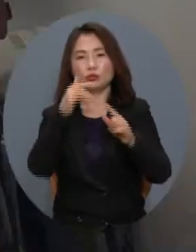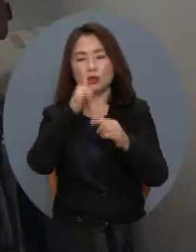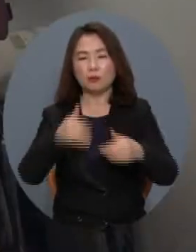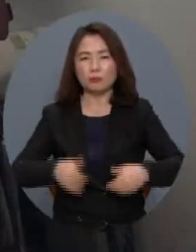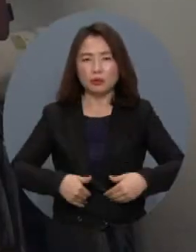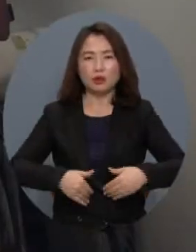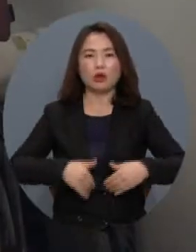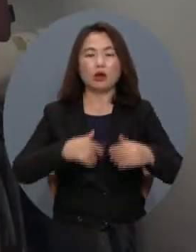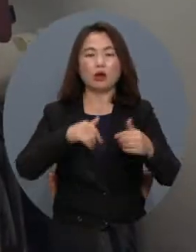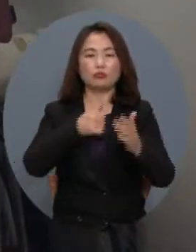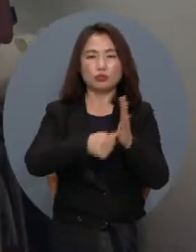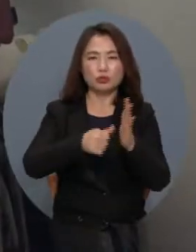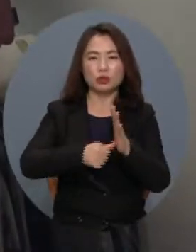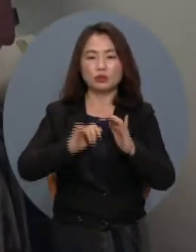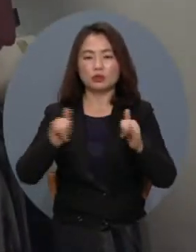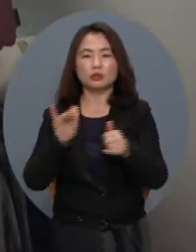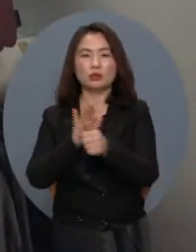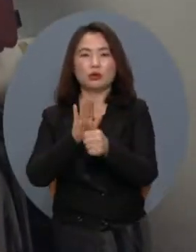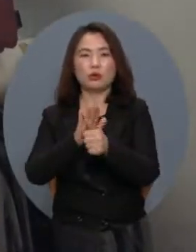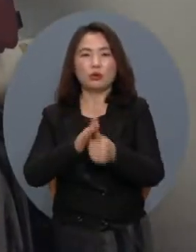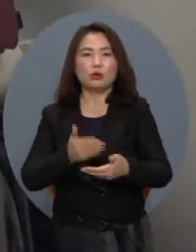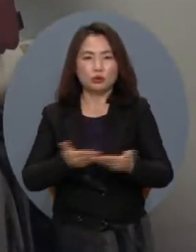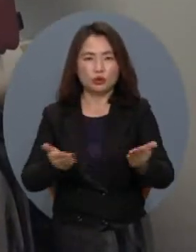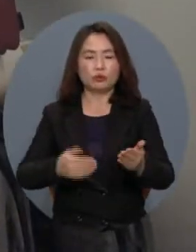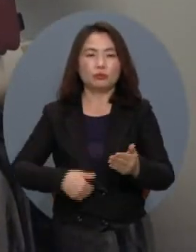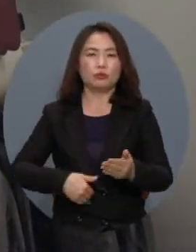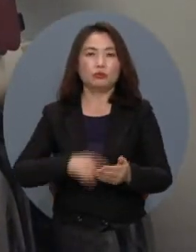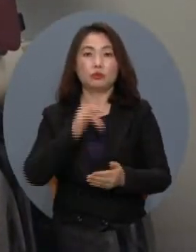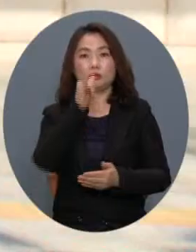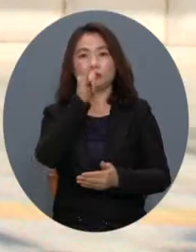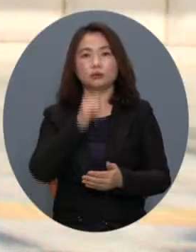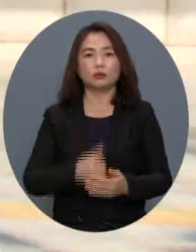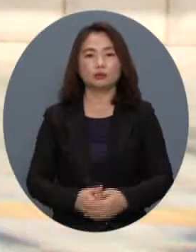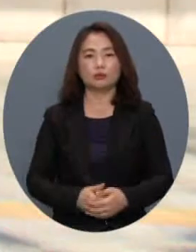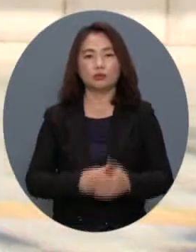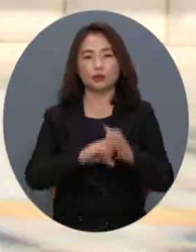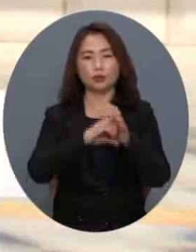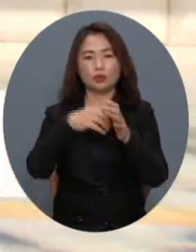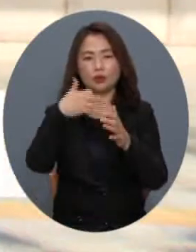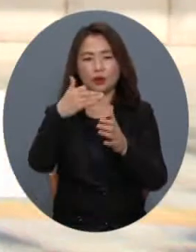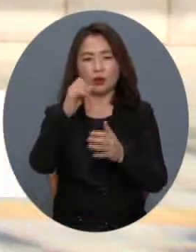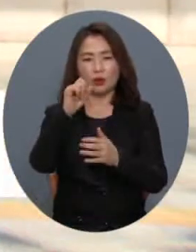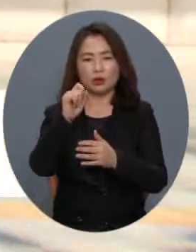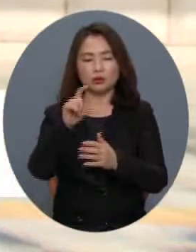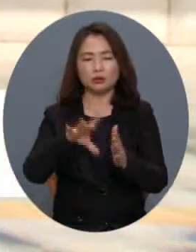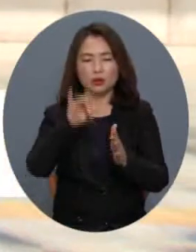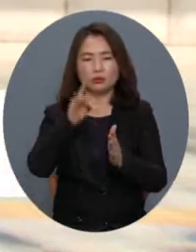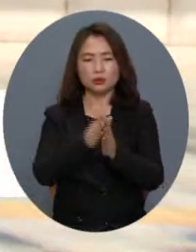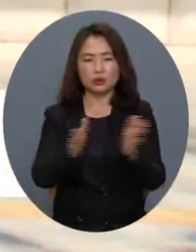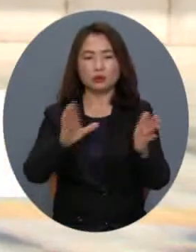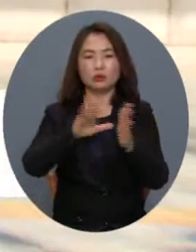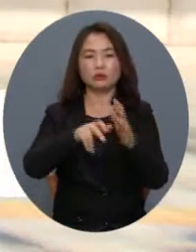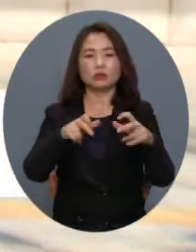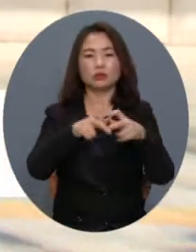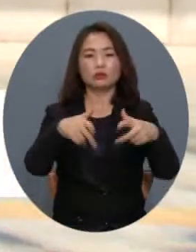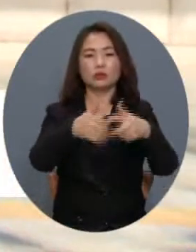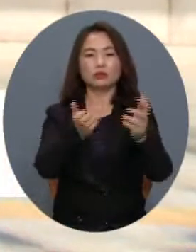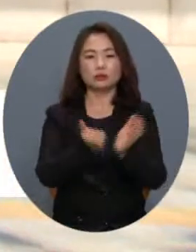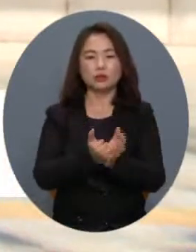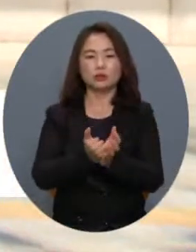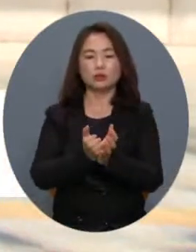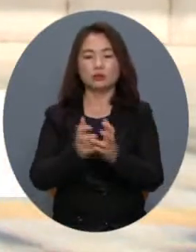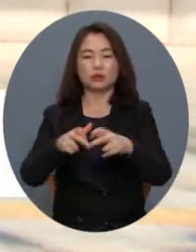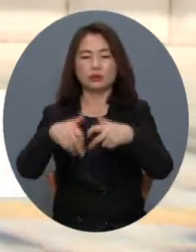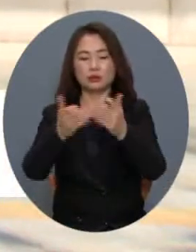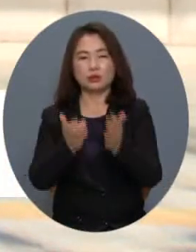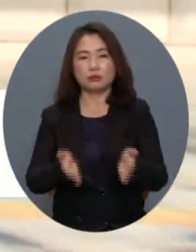필요한 물적, 인적 자원을 제공해야 한다는 겁니다. 코로나19가 처음 시작했을 때부터도 장애인 단체에서